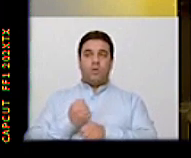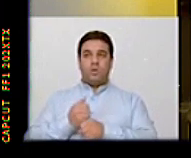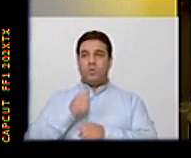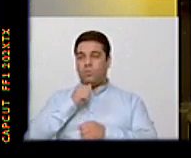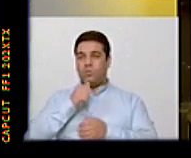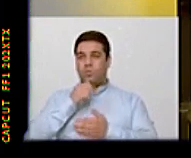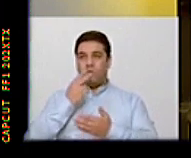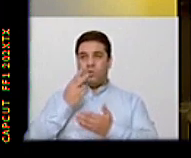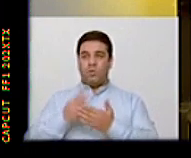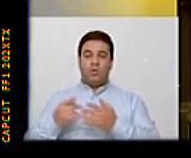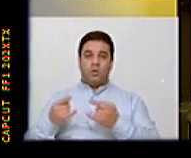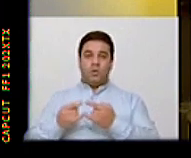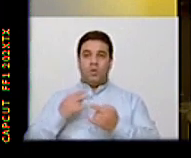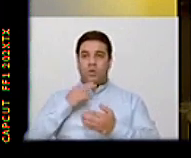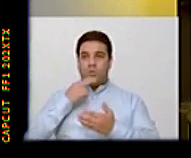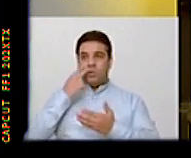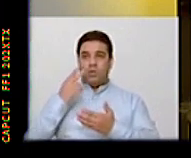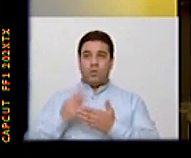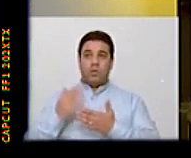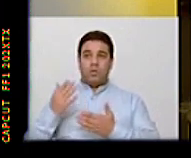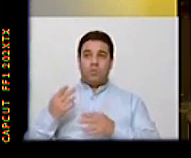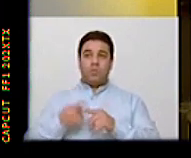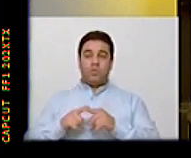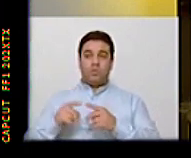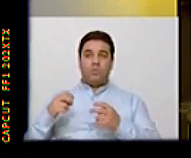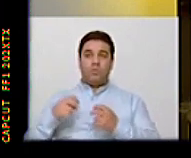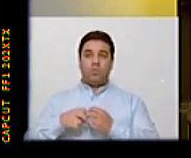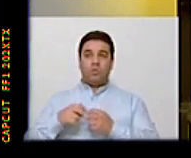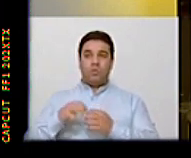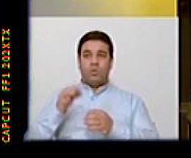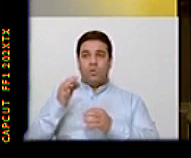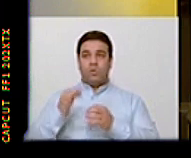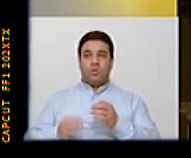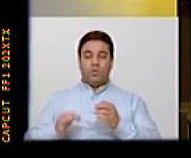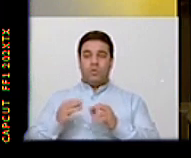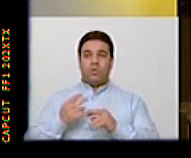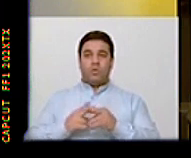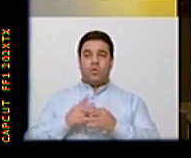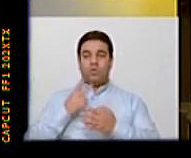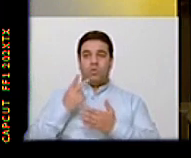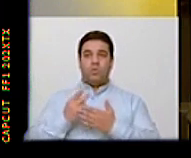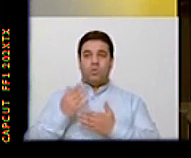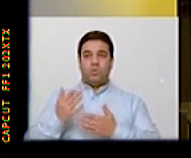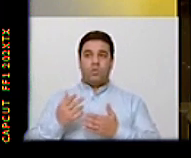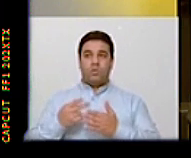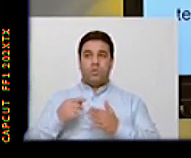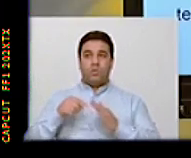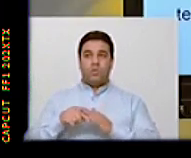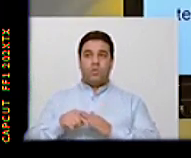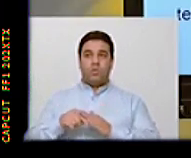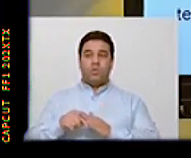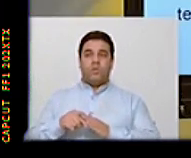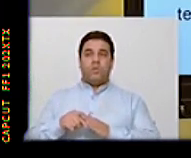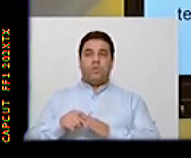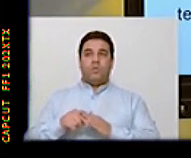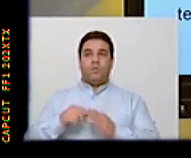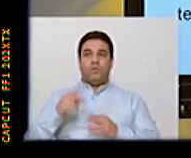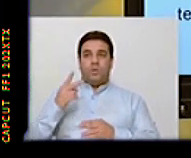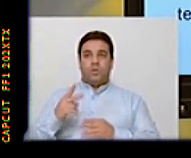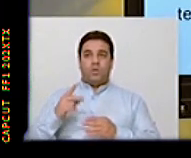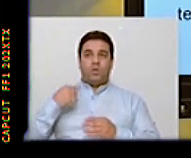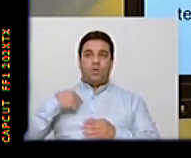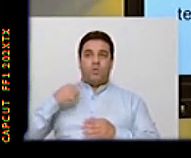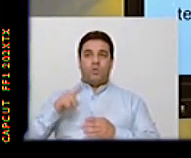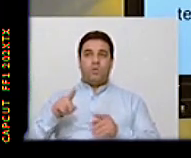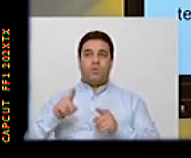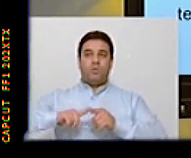Ekranga e'tibor bering. Bu yerda pruzhinaga osilgan yukni ko'rib turibmiz. Pruzhinaga osilgan yuk esa 2 nomeri